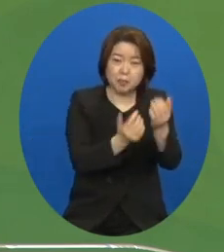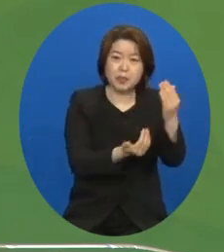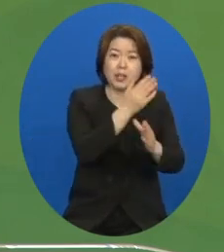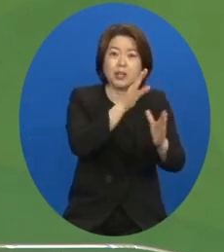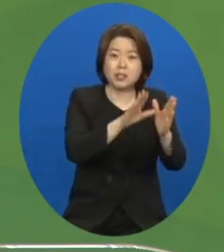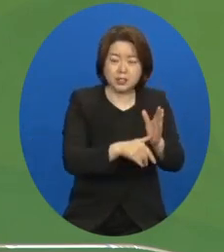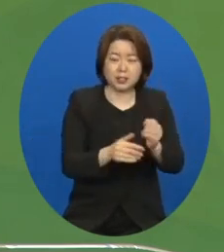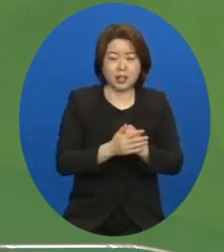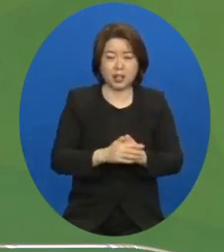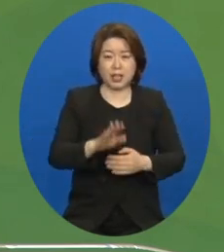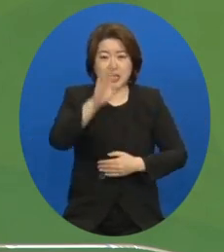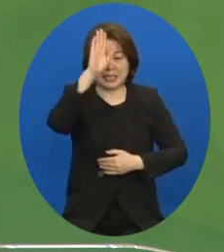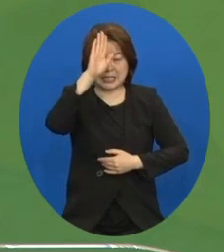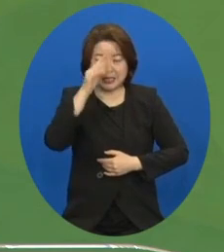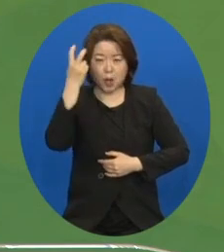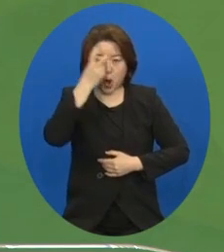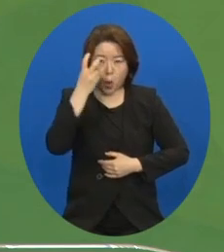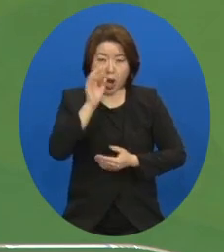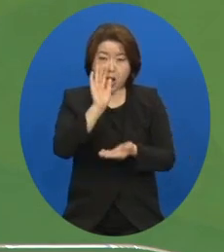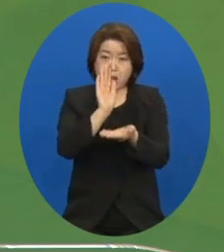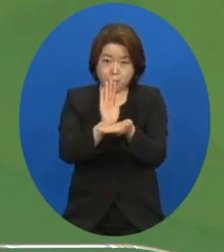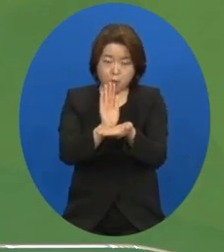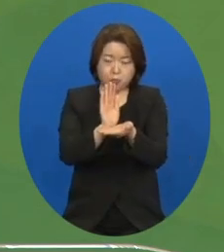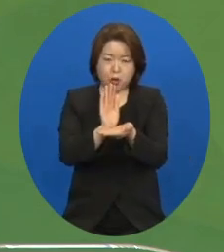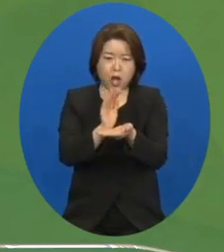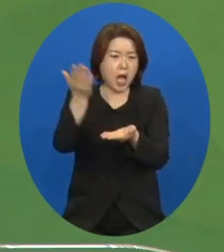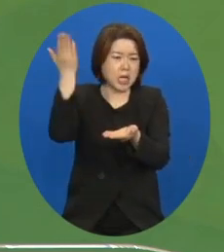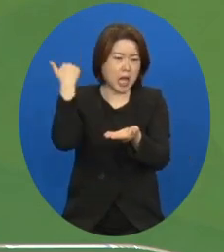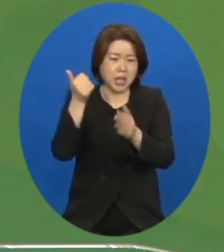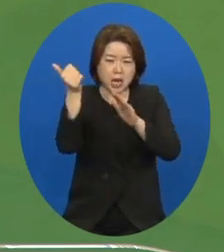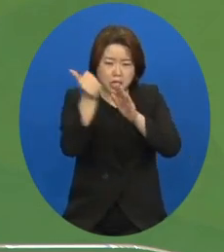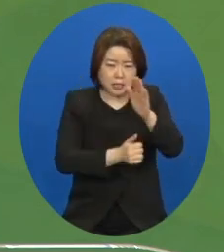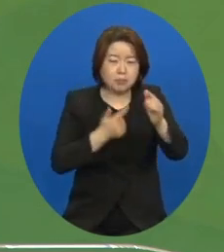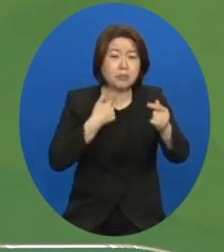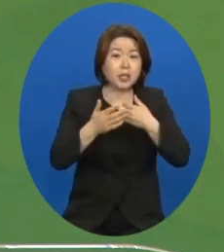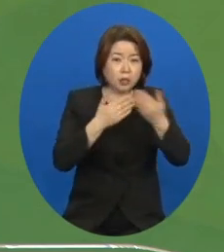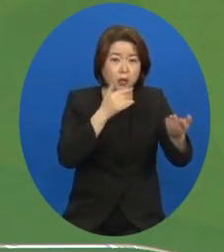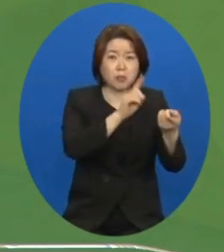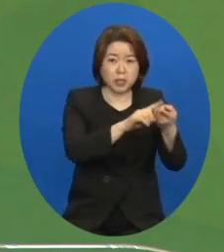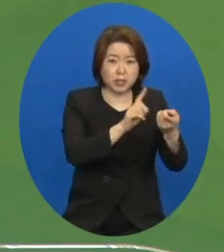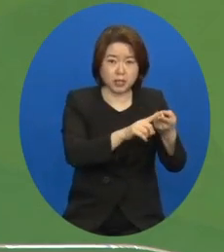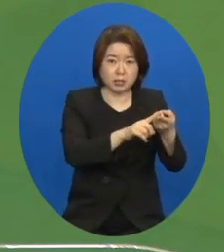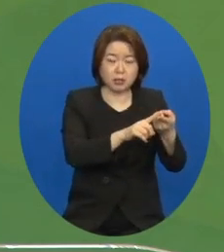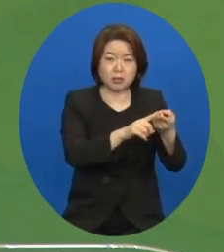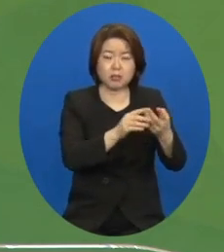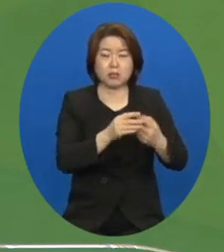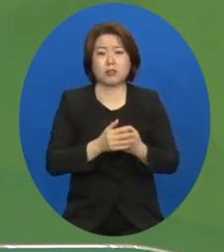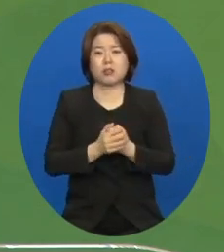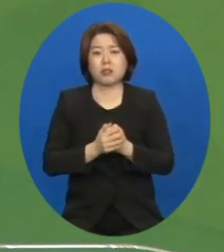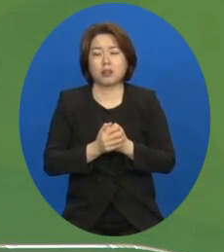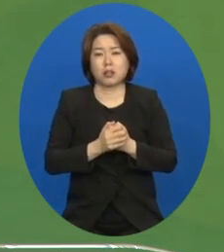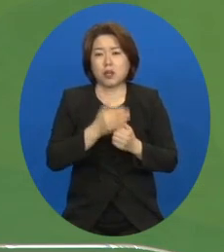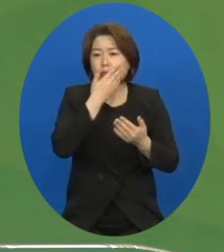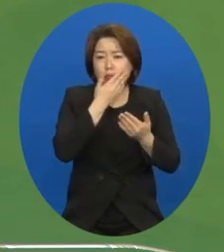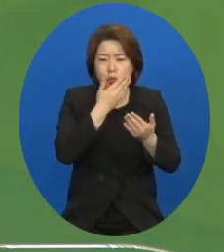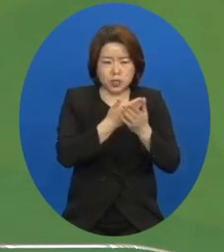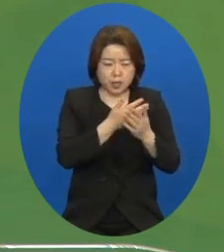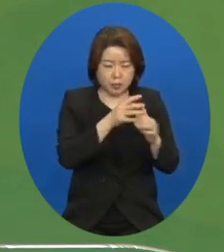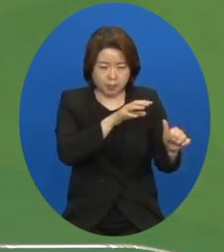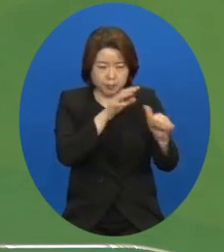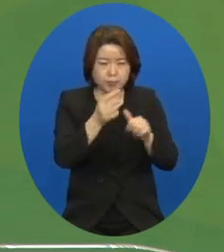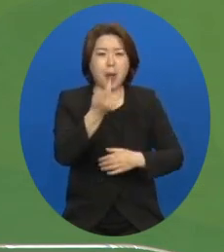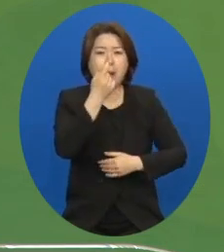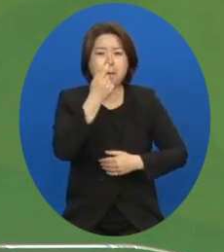질병관리본부가 그때 그 실패의 경험을 정말 귀중한 교훈을